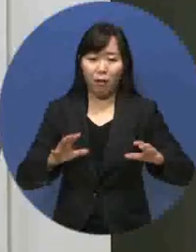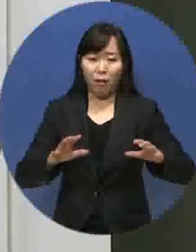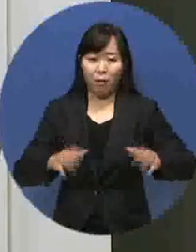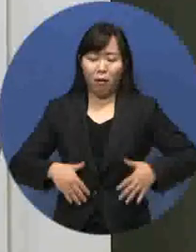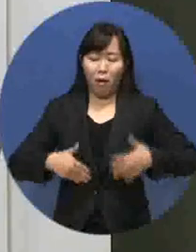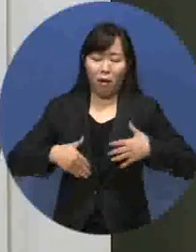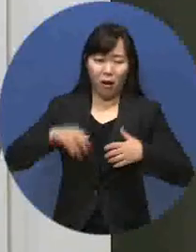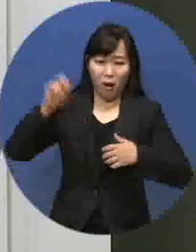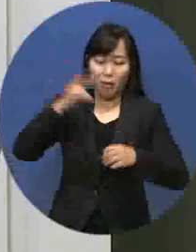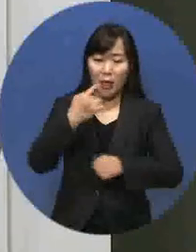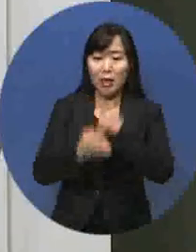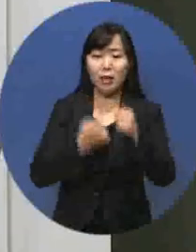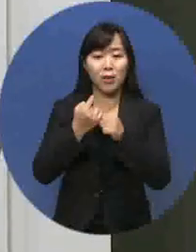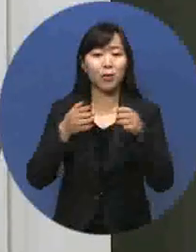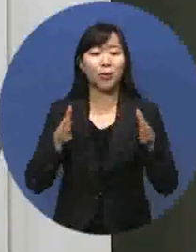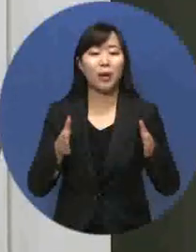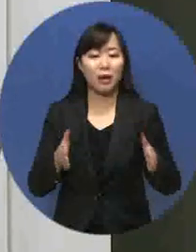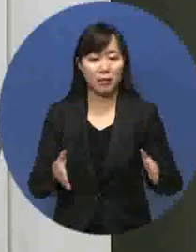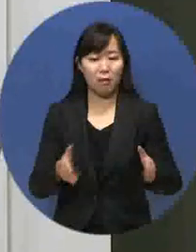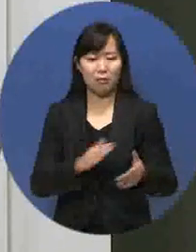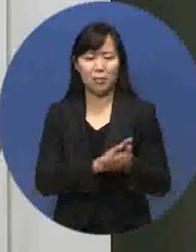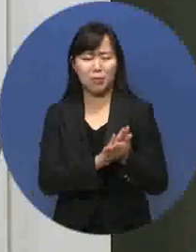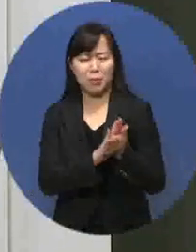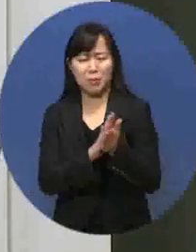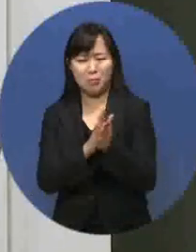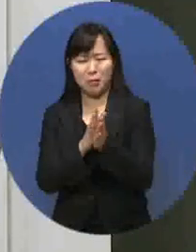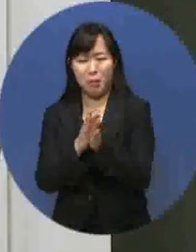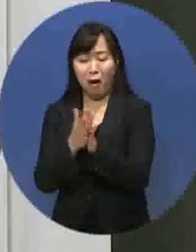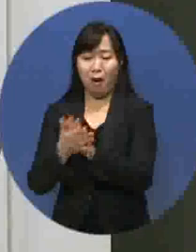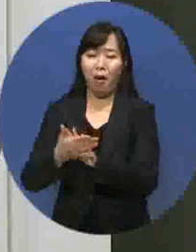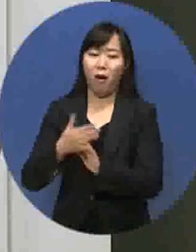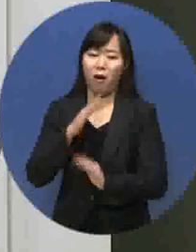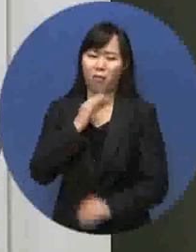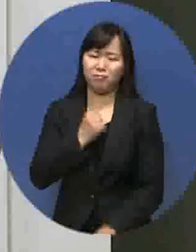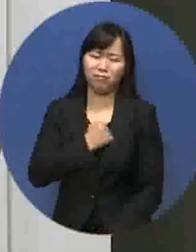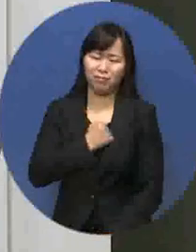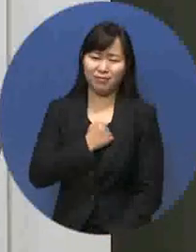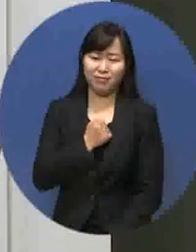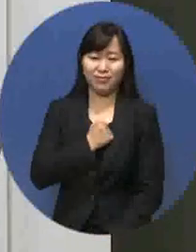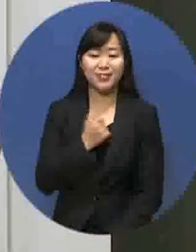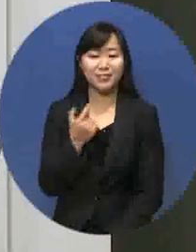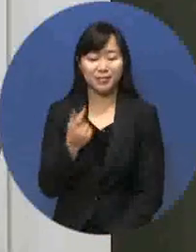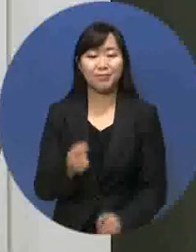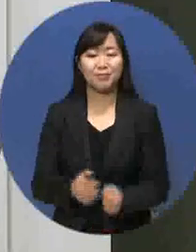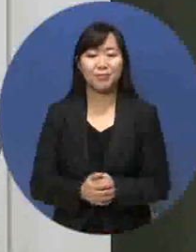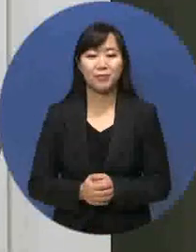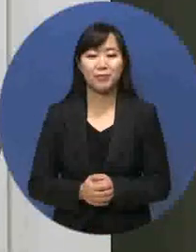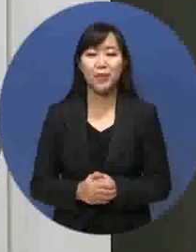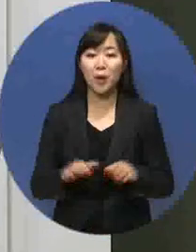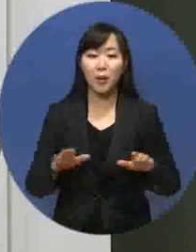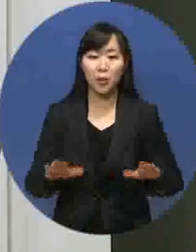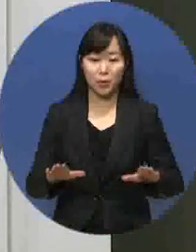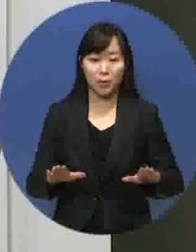급작스럽게 1년 동안에 변해가고 있는지 참 답답하기 그지없습니다. 그래서